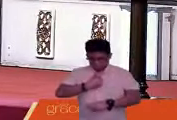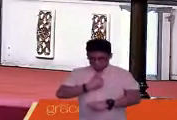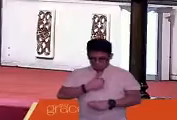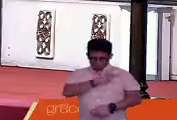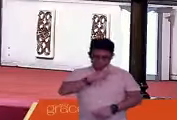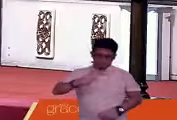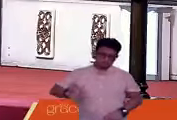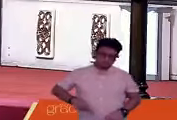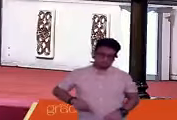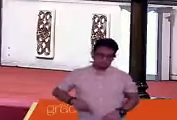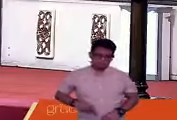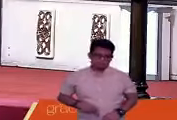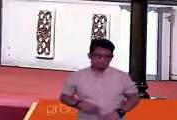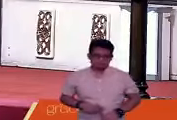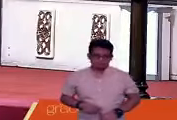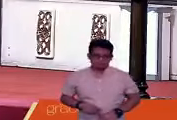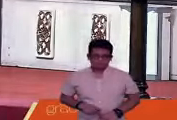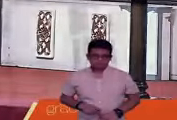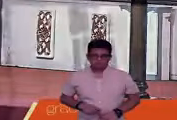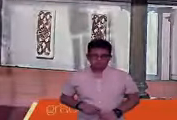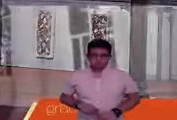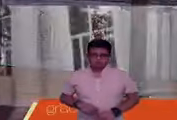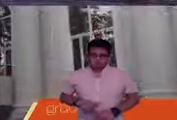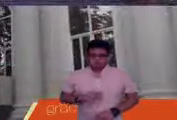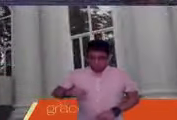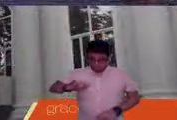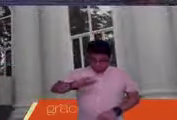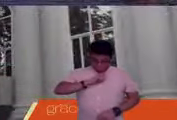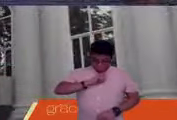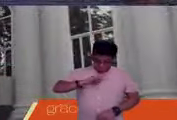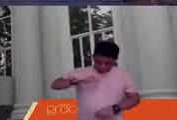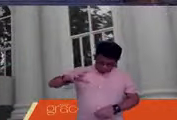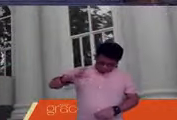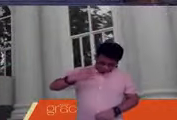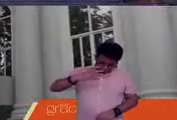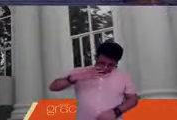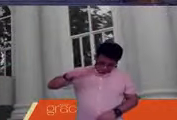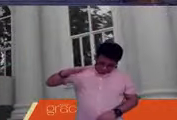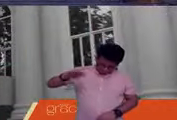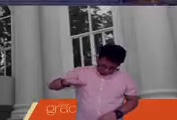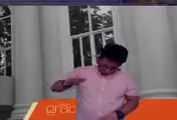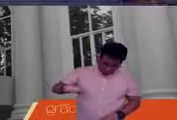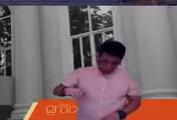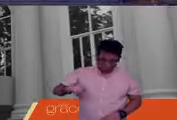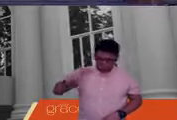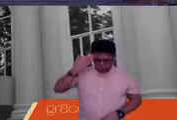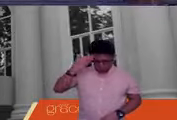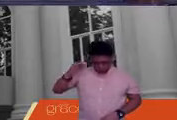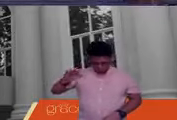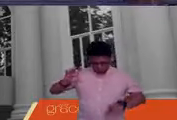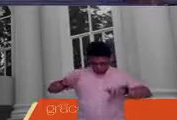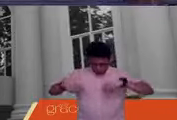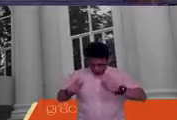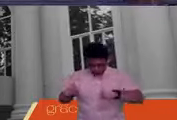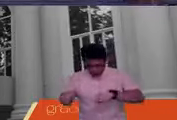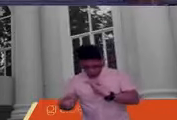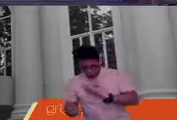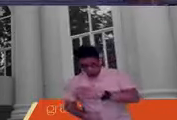king instead of David my father, and I am a little child. I know not how to go. How to go